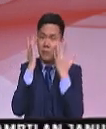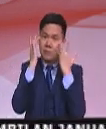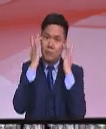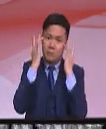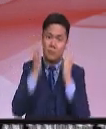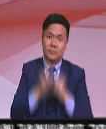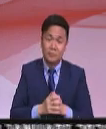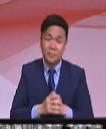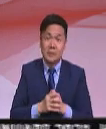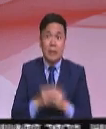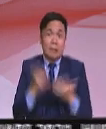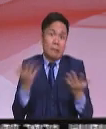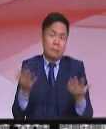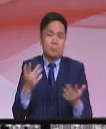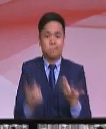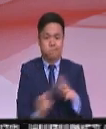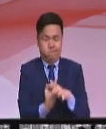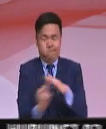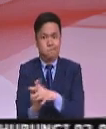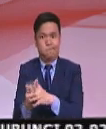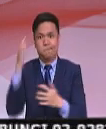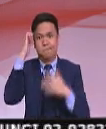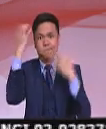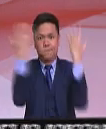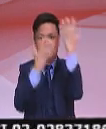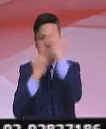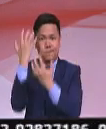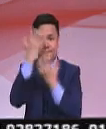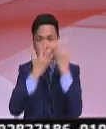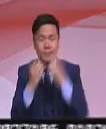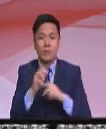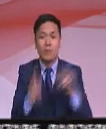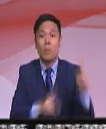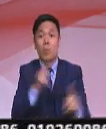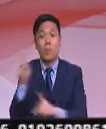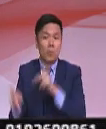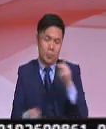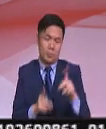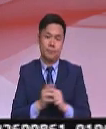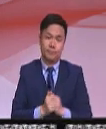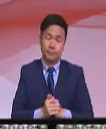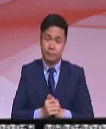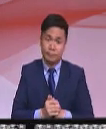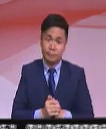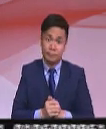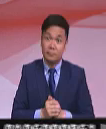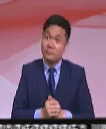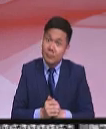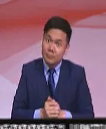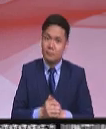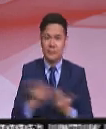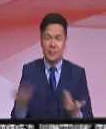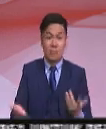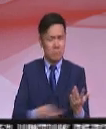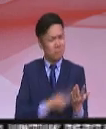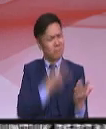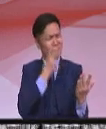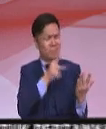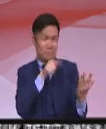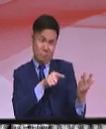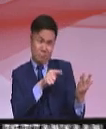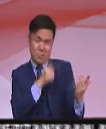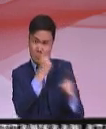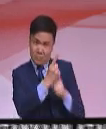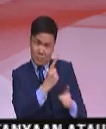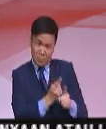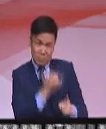sebagainya yang menimbulkan kekeliruan di kalangan orang ramai untuk sama ada menerima atau menolak